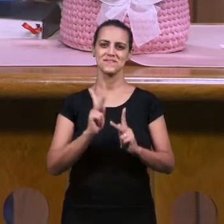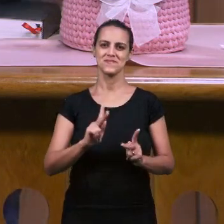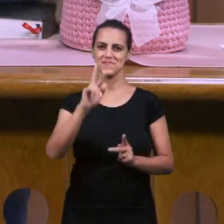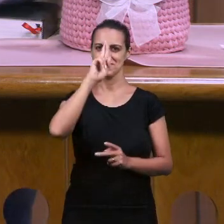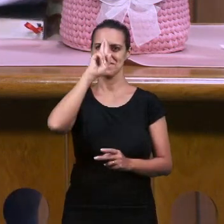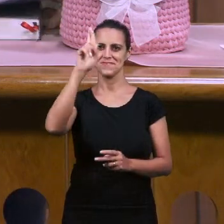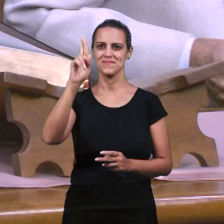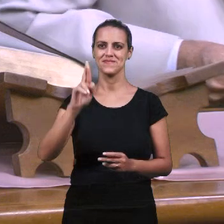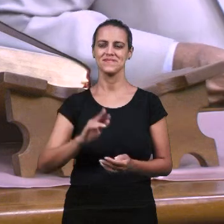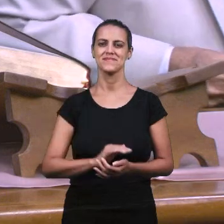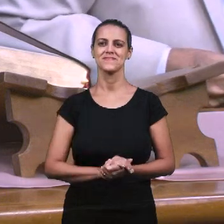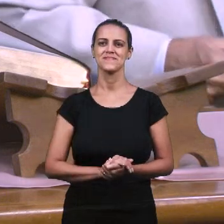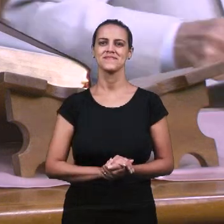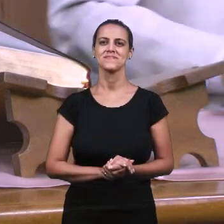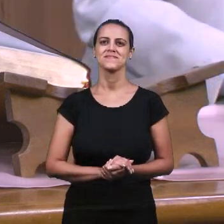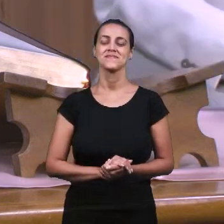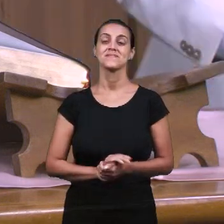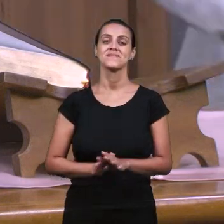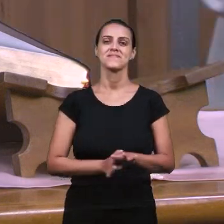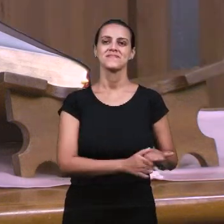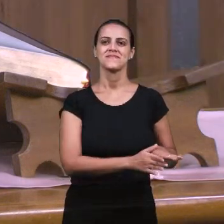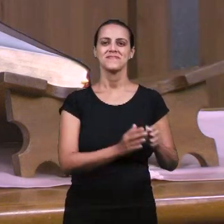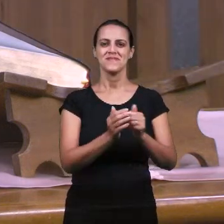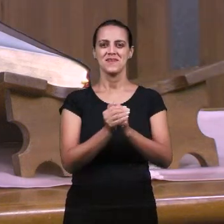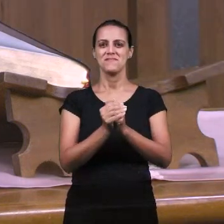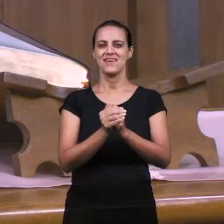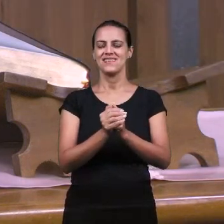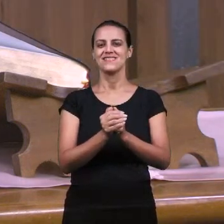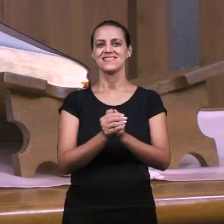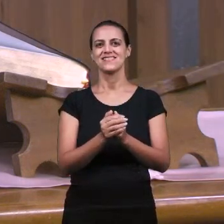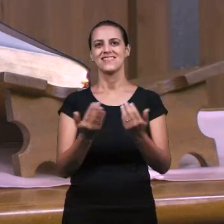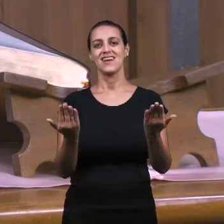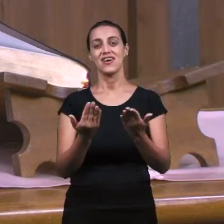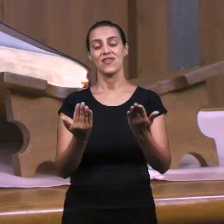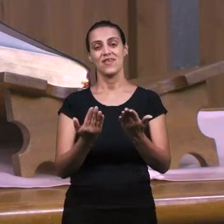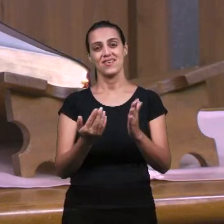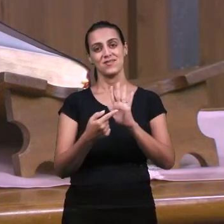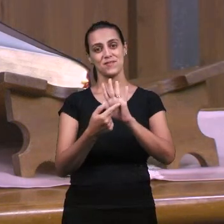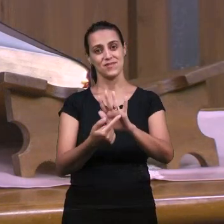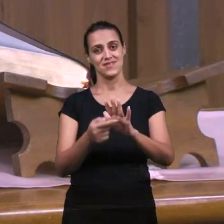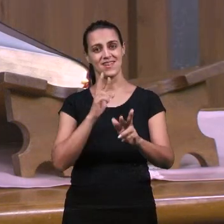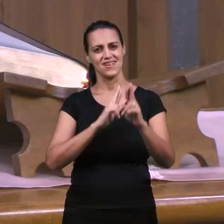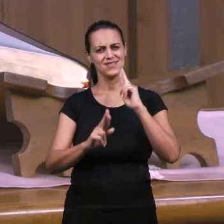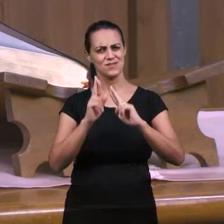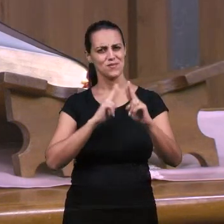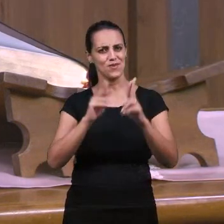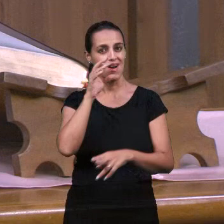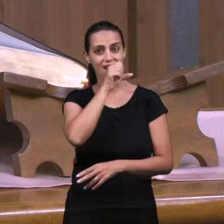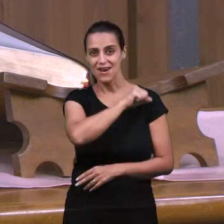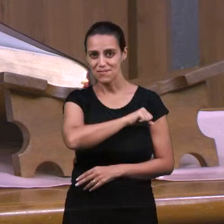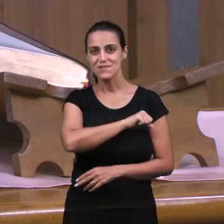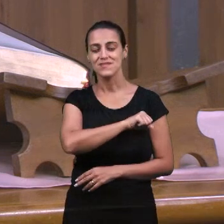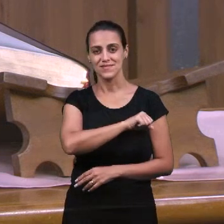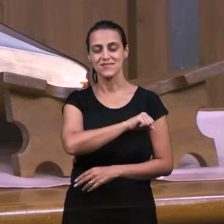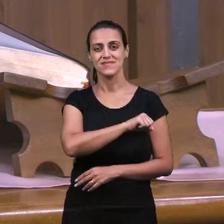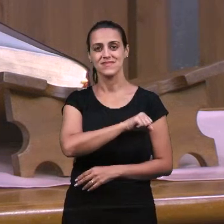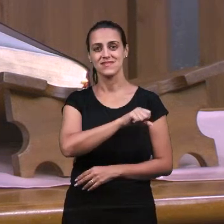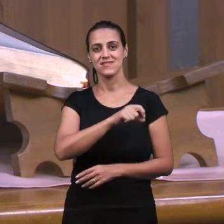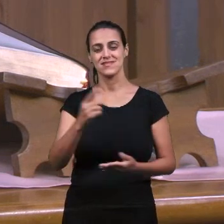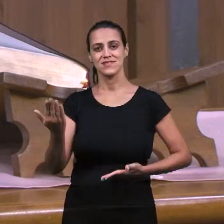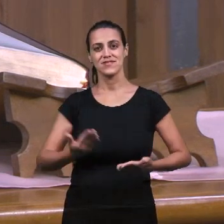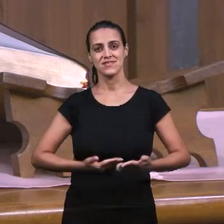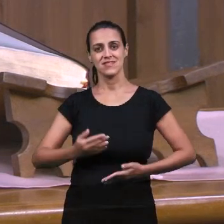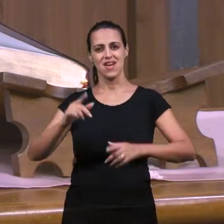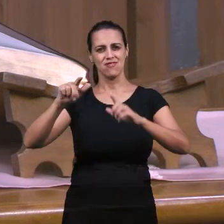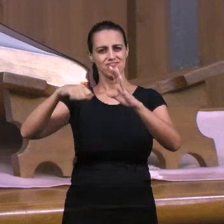Seigneur. Amen, mes frères. Nous allons donc maintenant à quelques réponses que nous allons présenter ici, rapidement les questions.